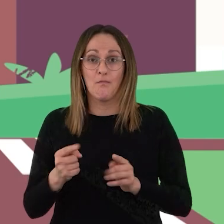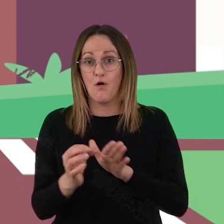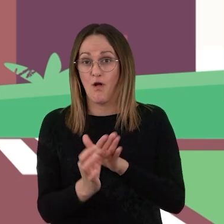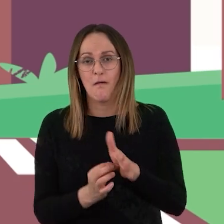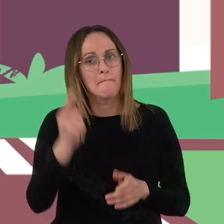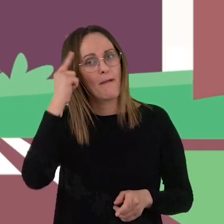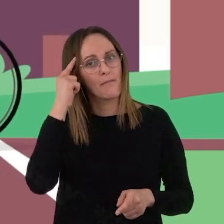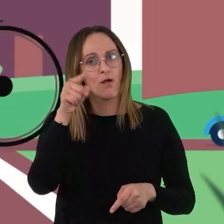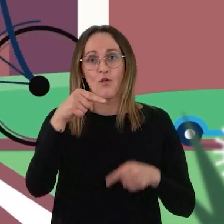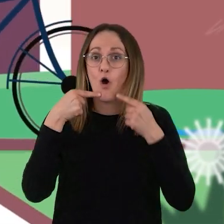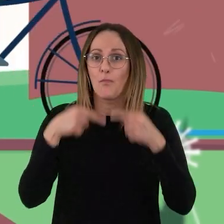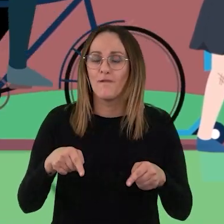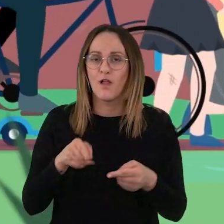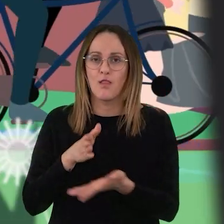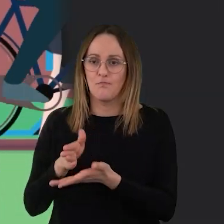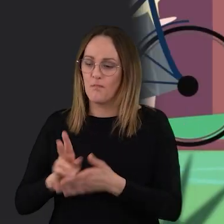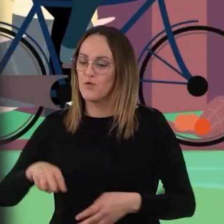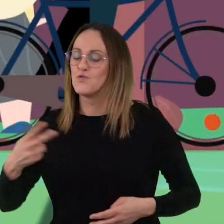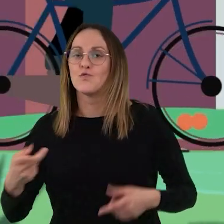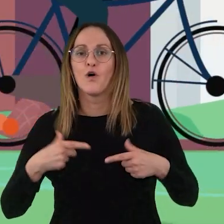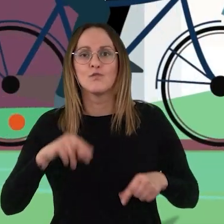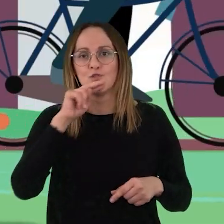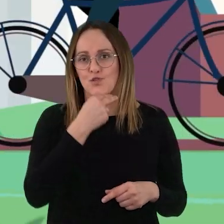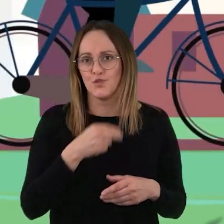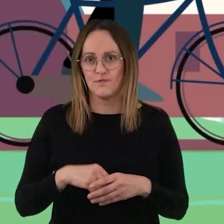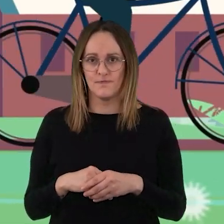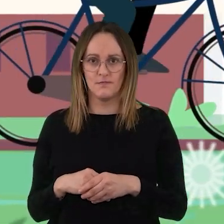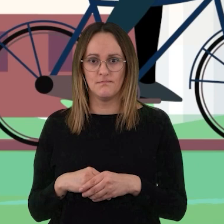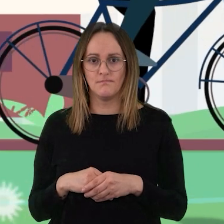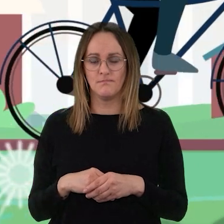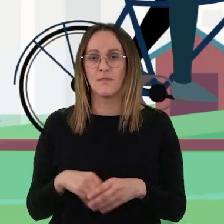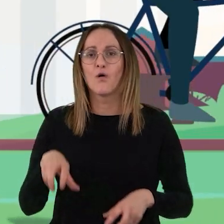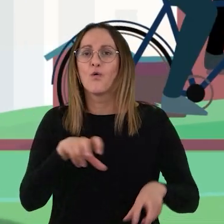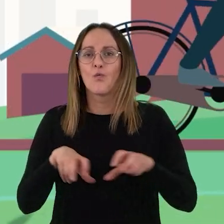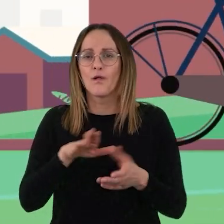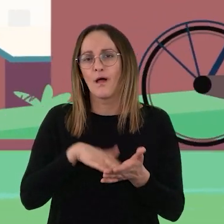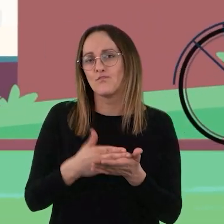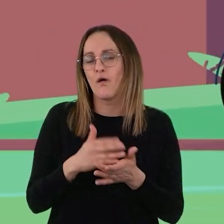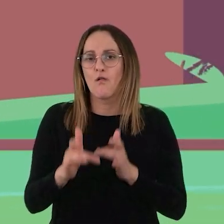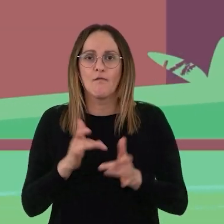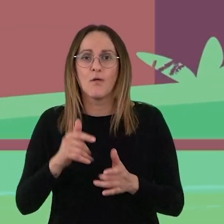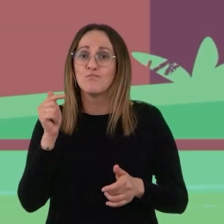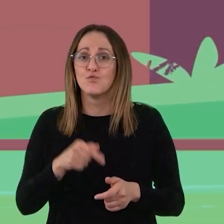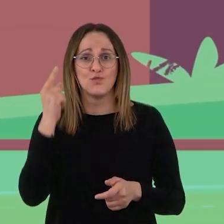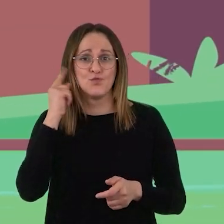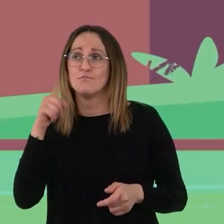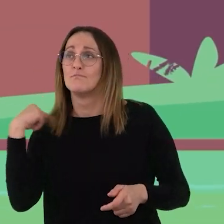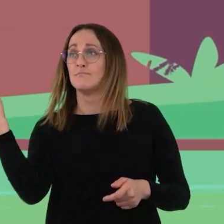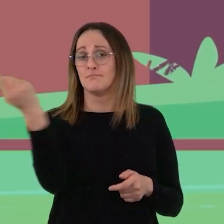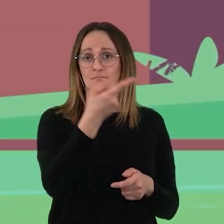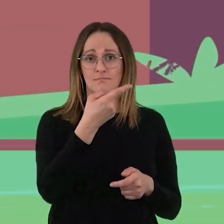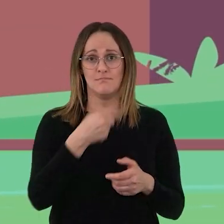rolkach, pamiętaj, że ciąży na tobie odpowiedzialność pomocy poszkodowanej osobie. Poruszając się na przykład rowerem, musisz słyszeć,